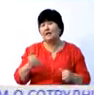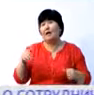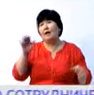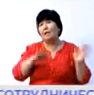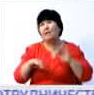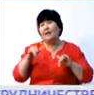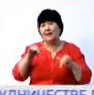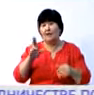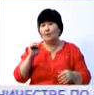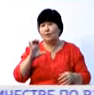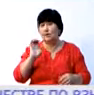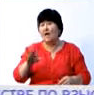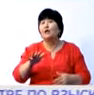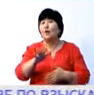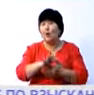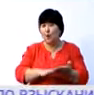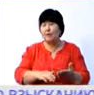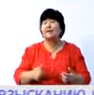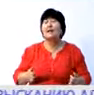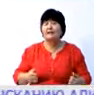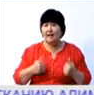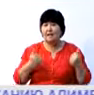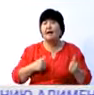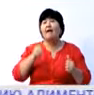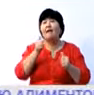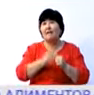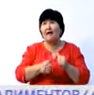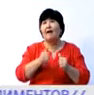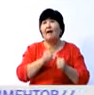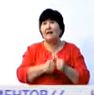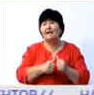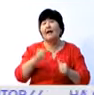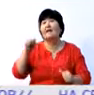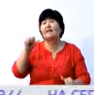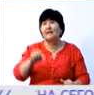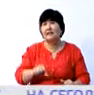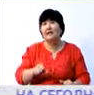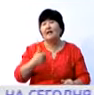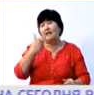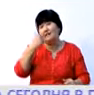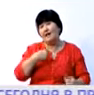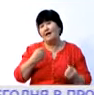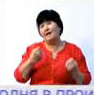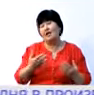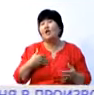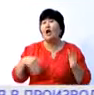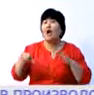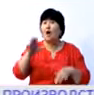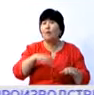курс плавания, но продолжала заниматься каждую, так сказать, неделю просто для себя. Плавала,